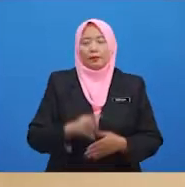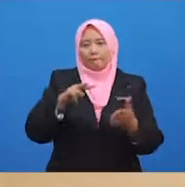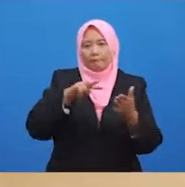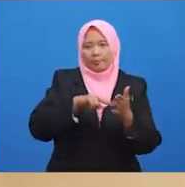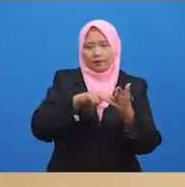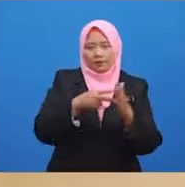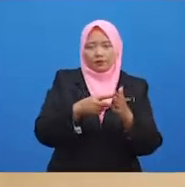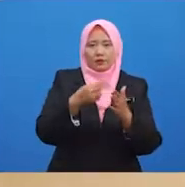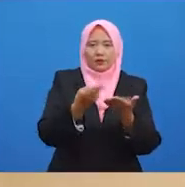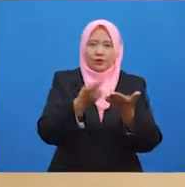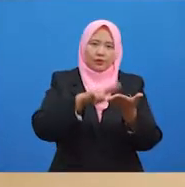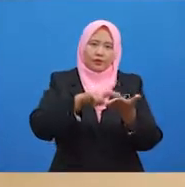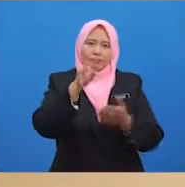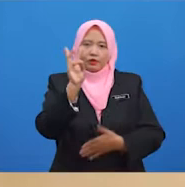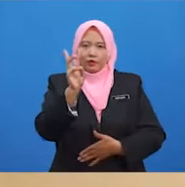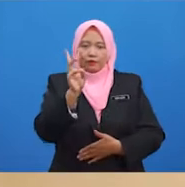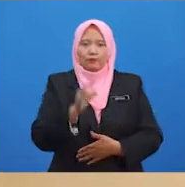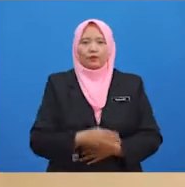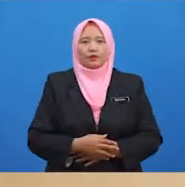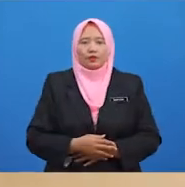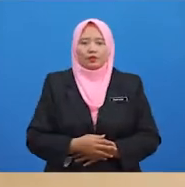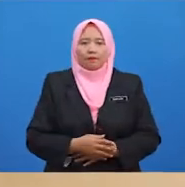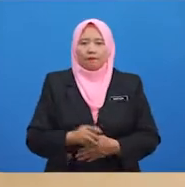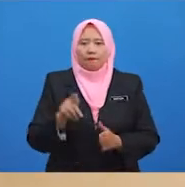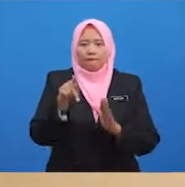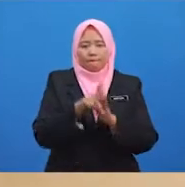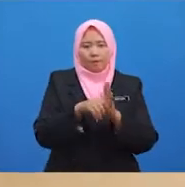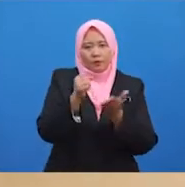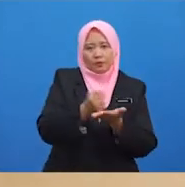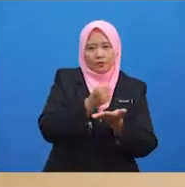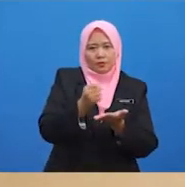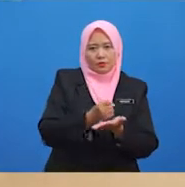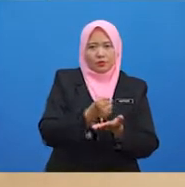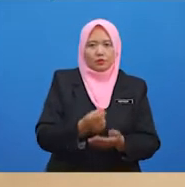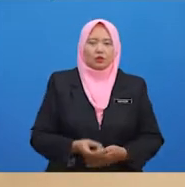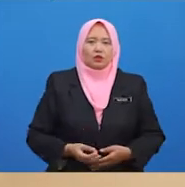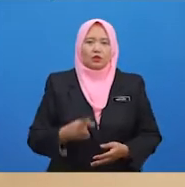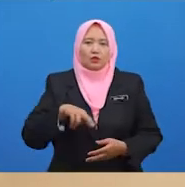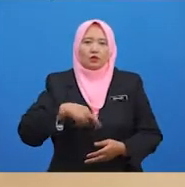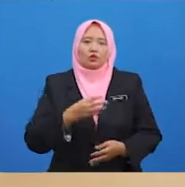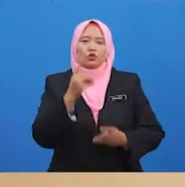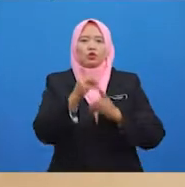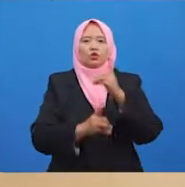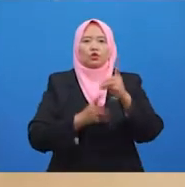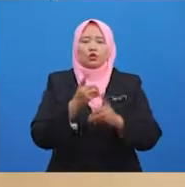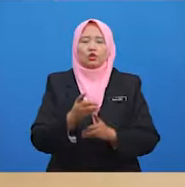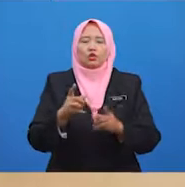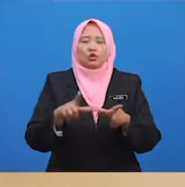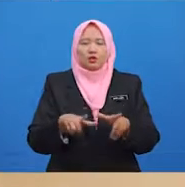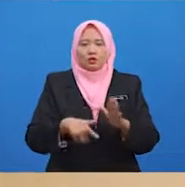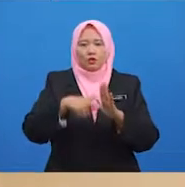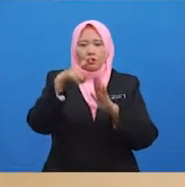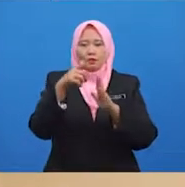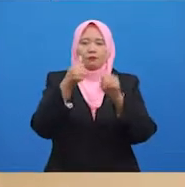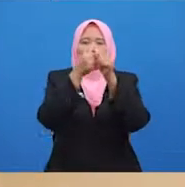Maksud rangkap terakhir sajak pula ialah penyajak berpendapat bahawa dunia akan lebih aman dan damai